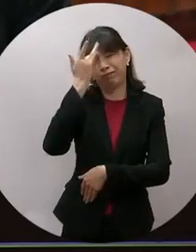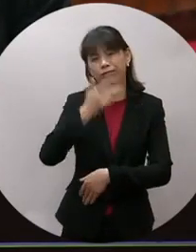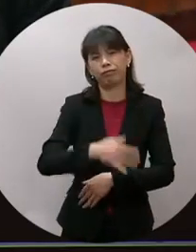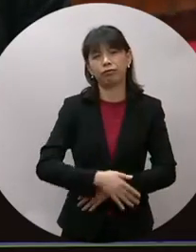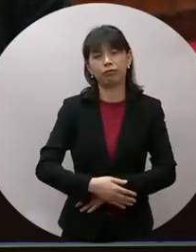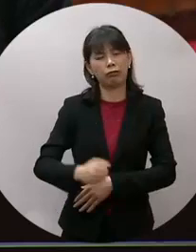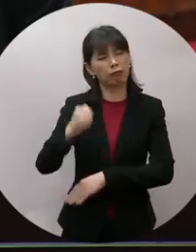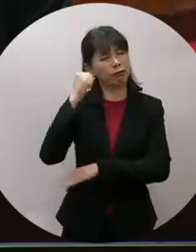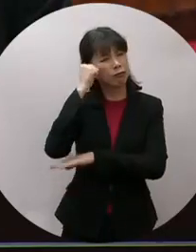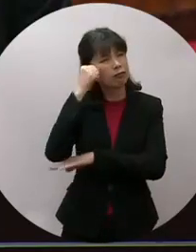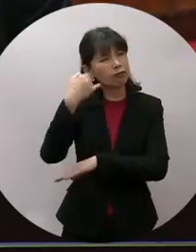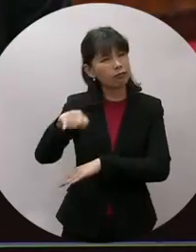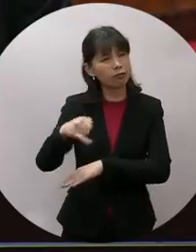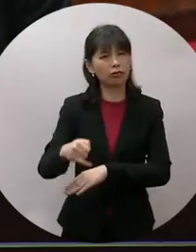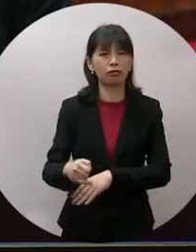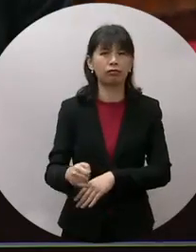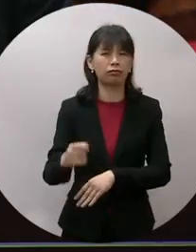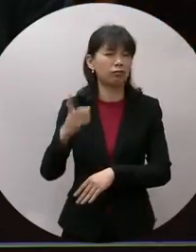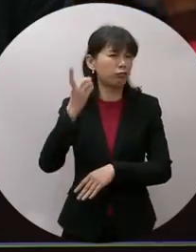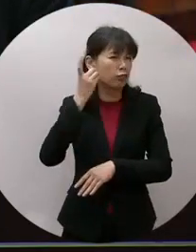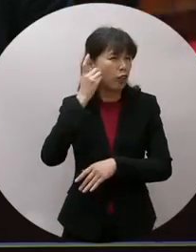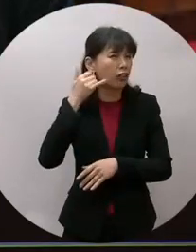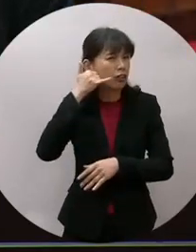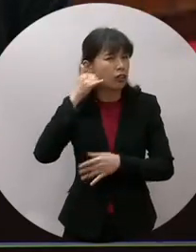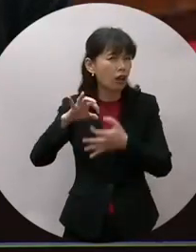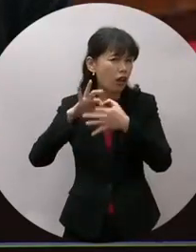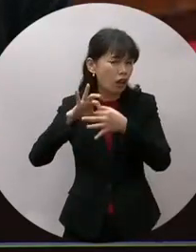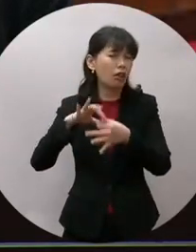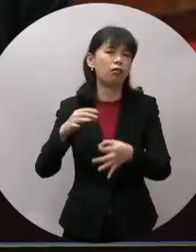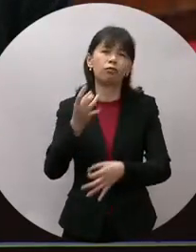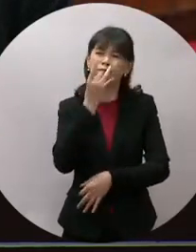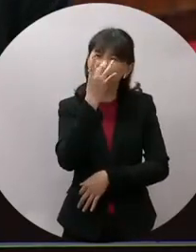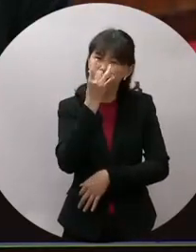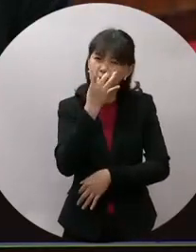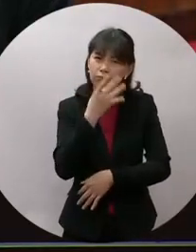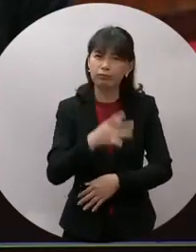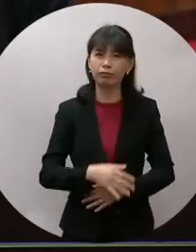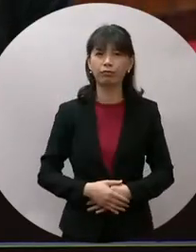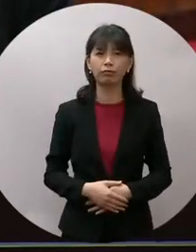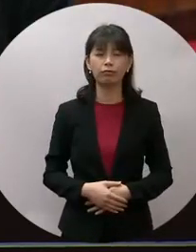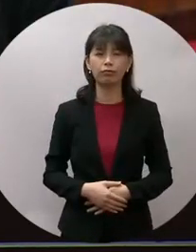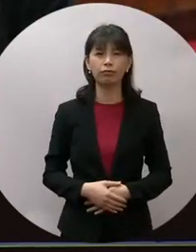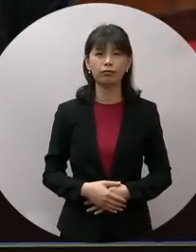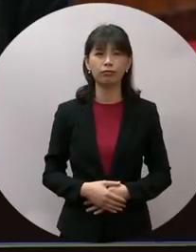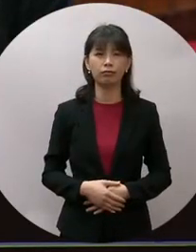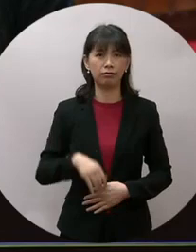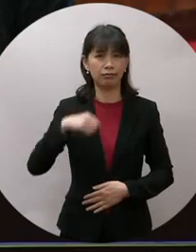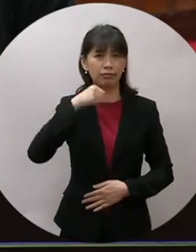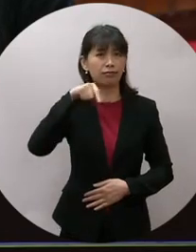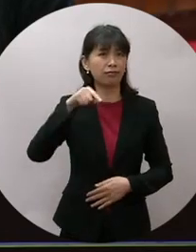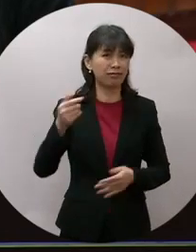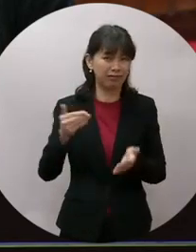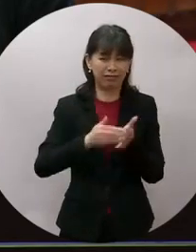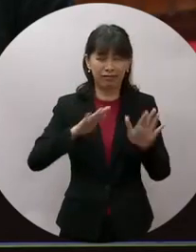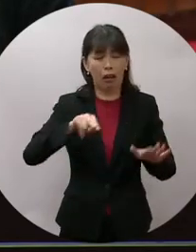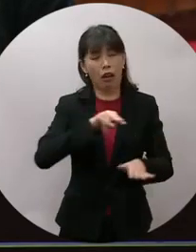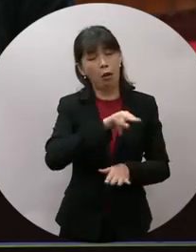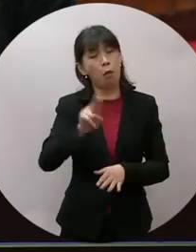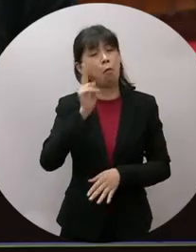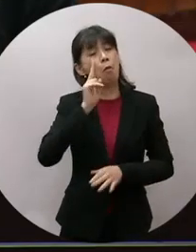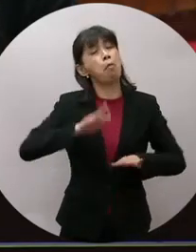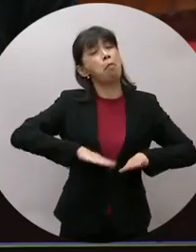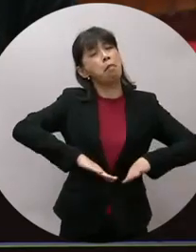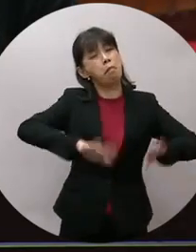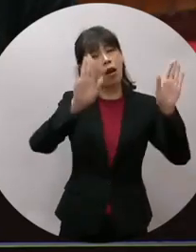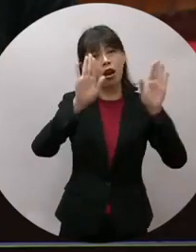住的正义、通讯的正义都没有，竟然在台湾的今天有这样